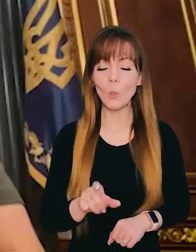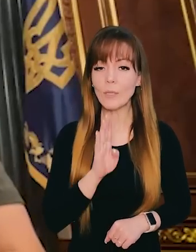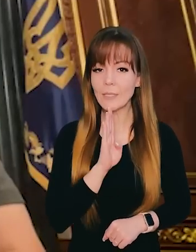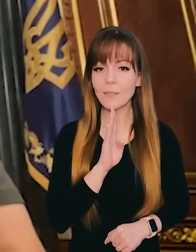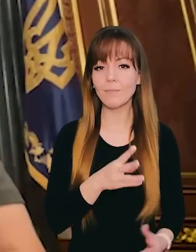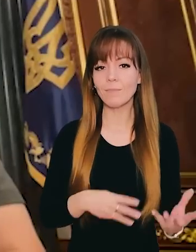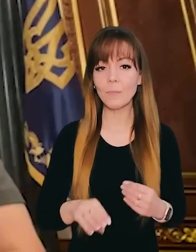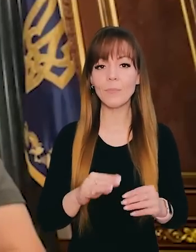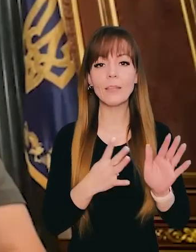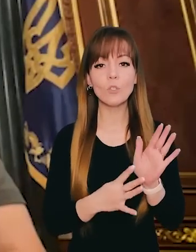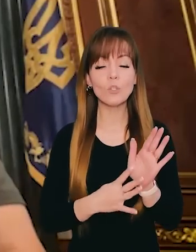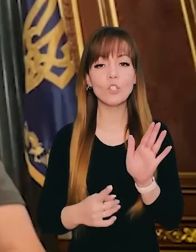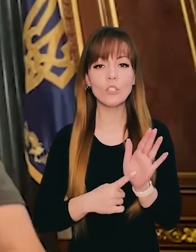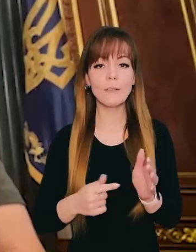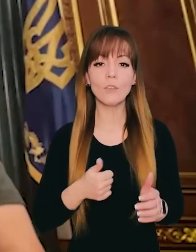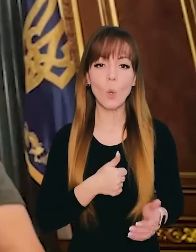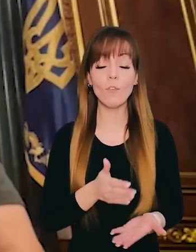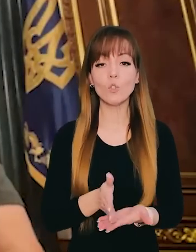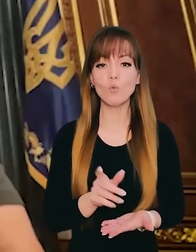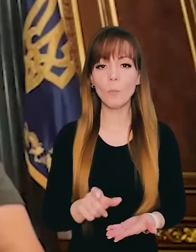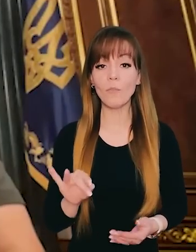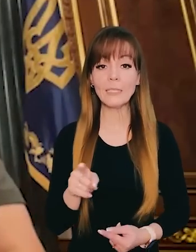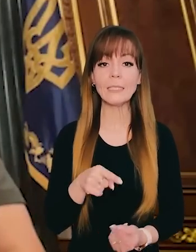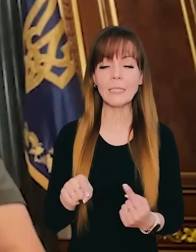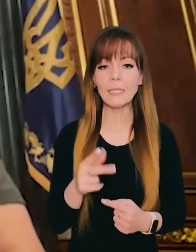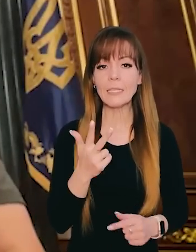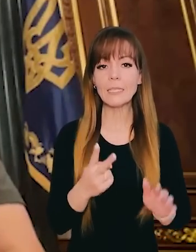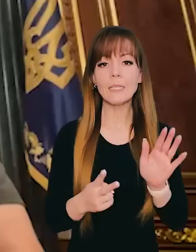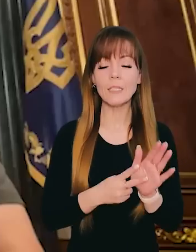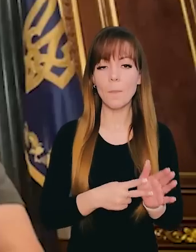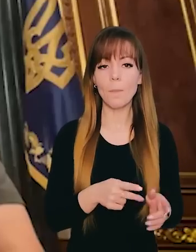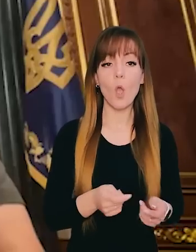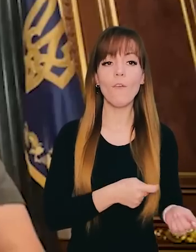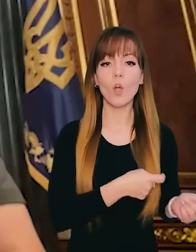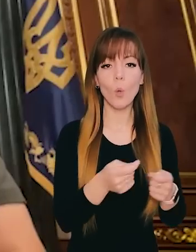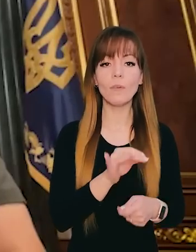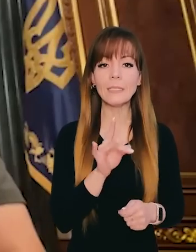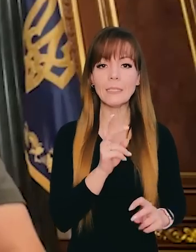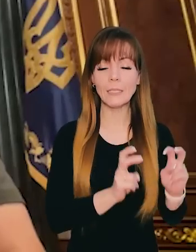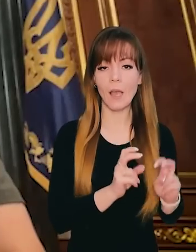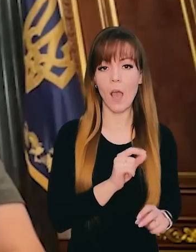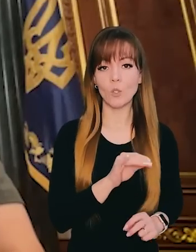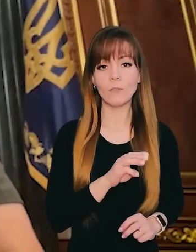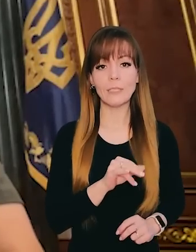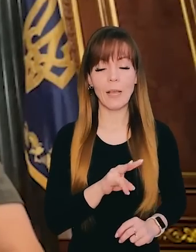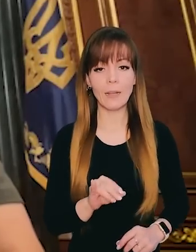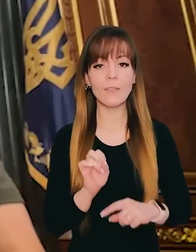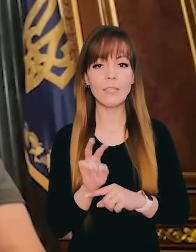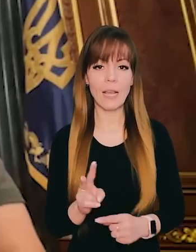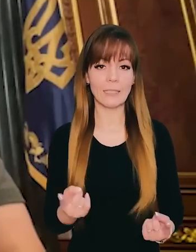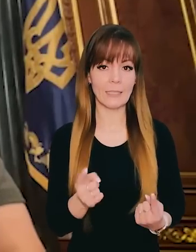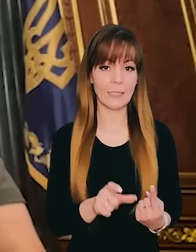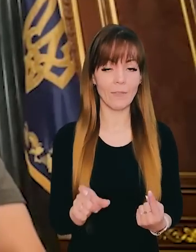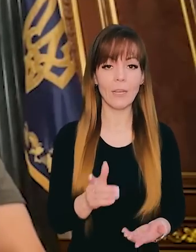прикордонниці 96 військовослужбовців з них 37 евакуйовані за зросталі 12